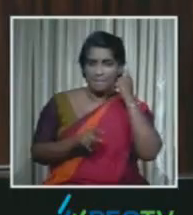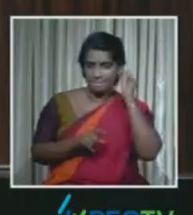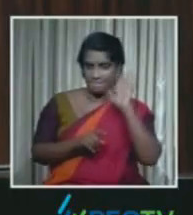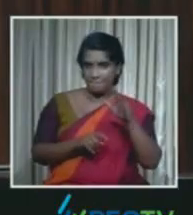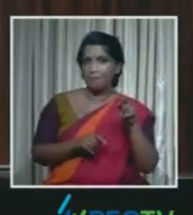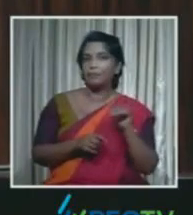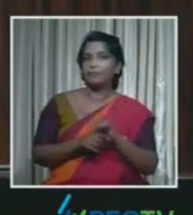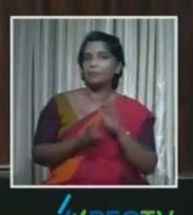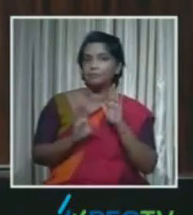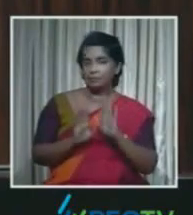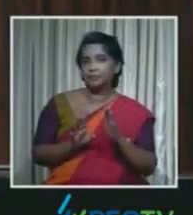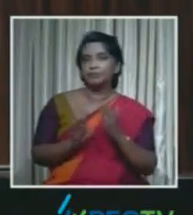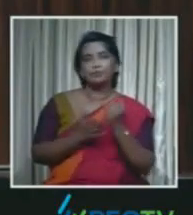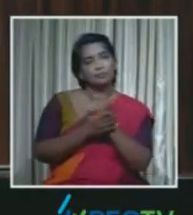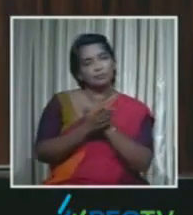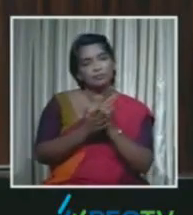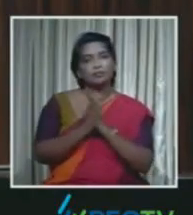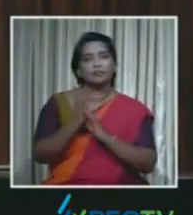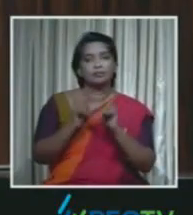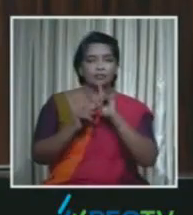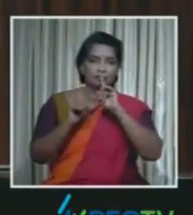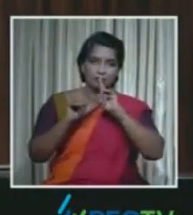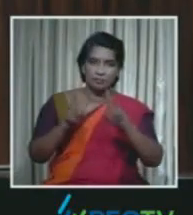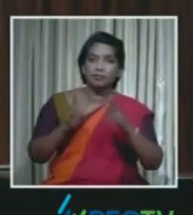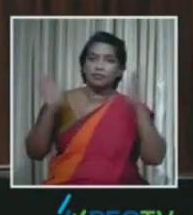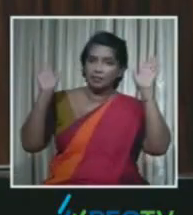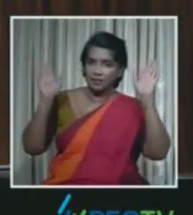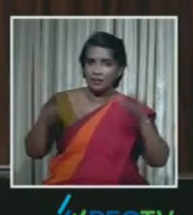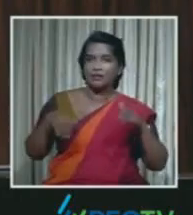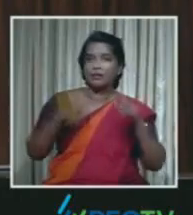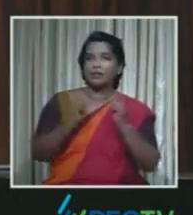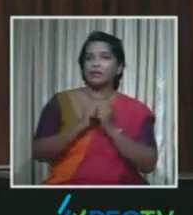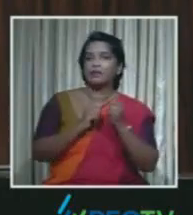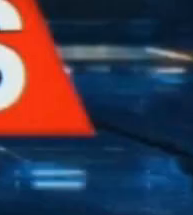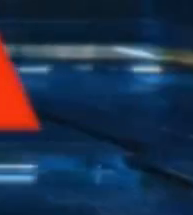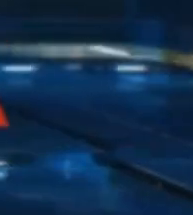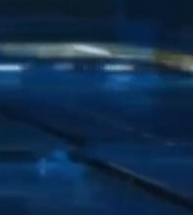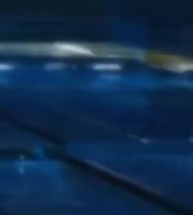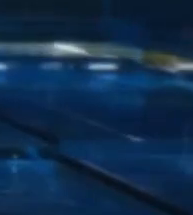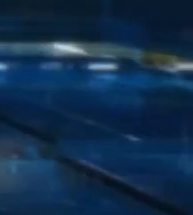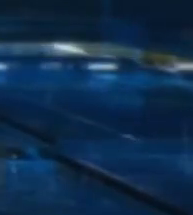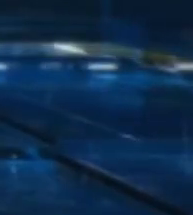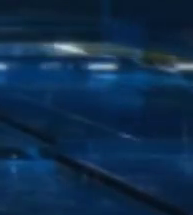වෙනවා එතෙක් මම සියලුම මන්ත්‍රීවරුන්ට ආරාධනා කරනවා පැමිණ මේ කටයුතු වලට සහභාගී වෙන්න කියලා